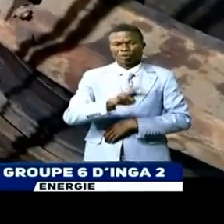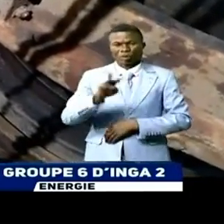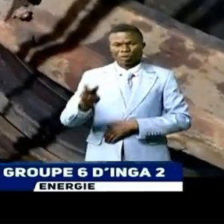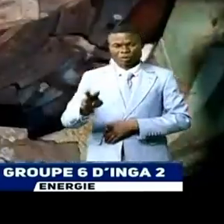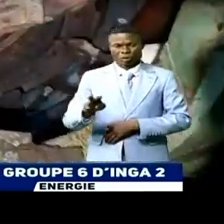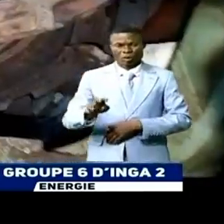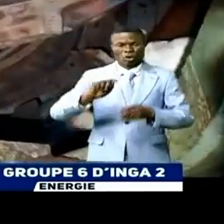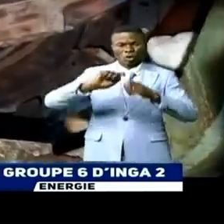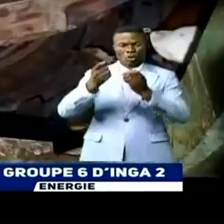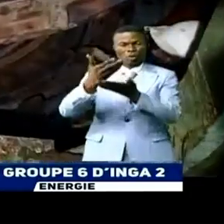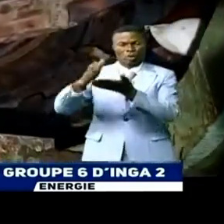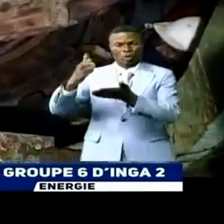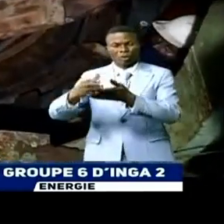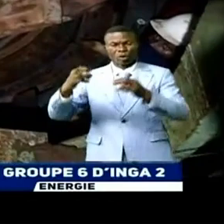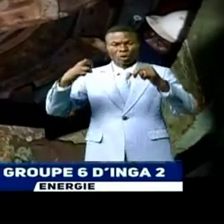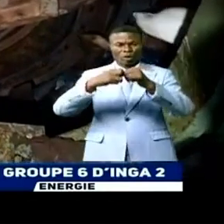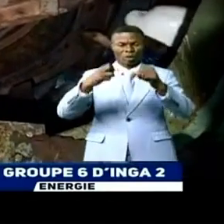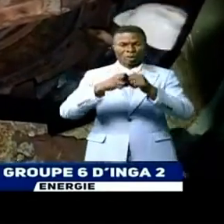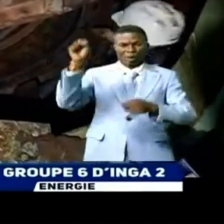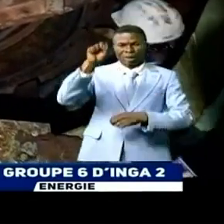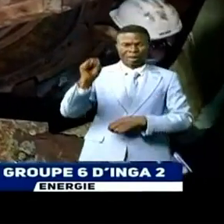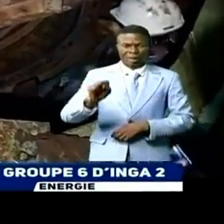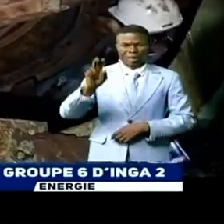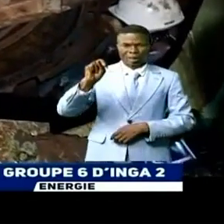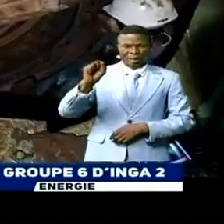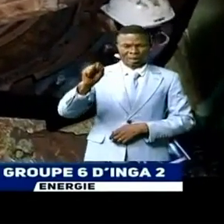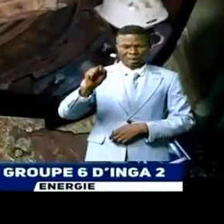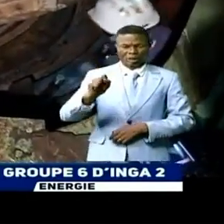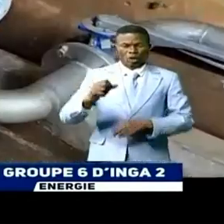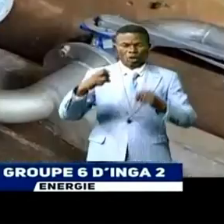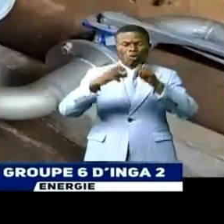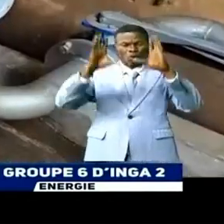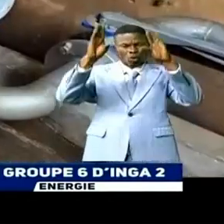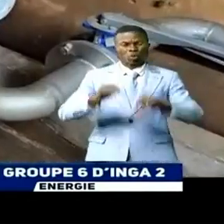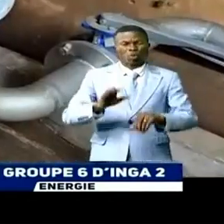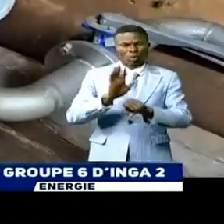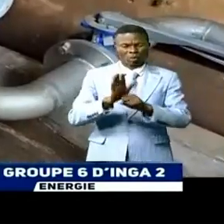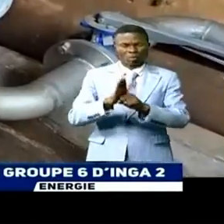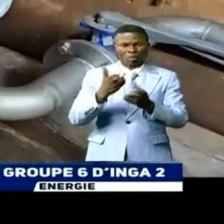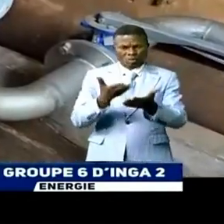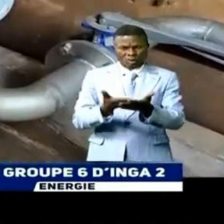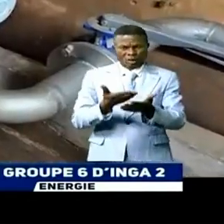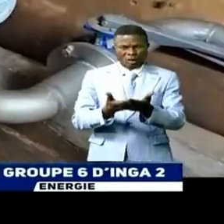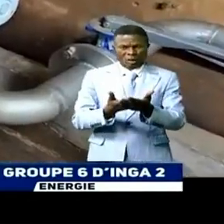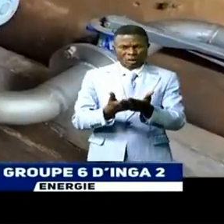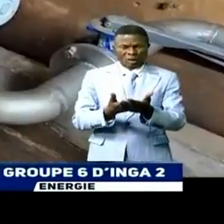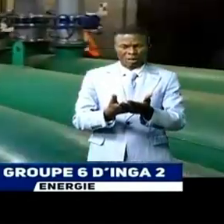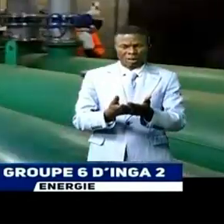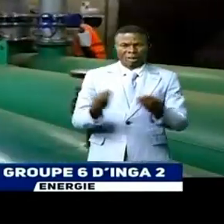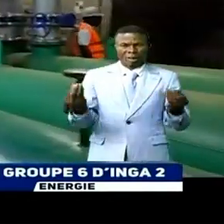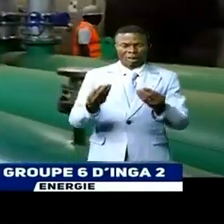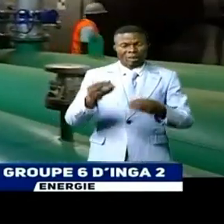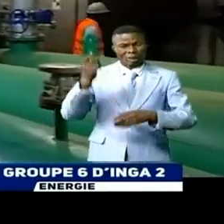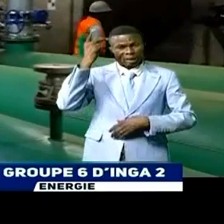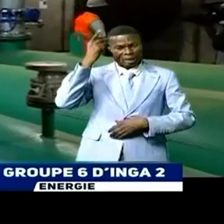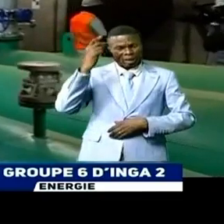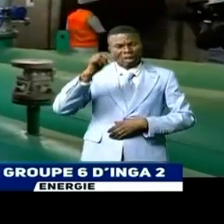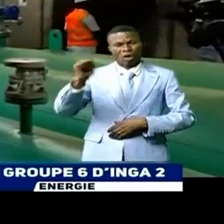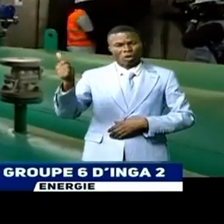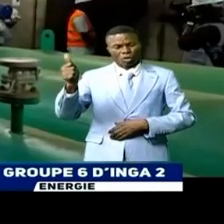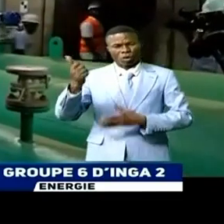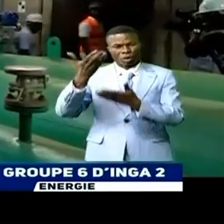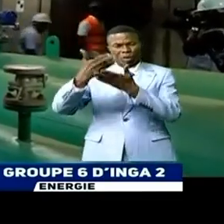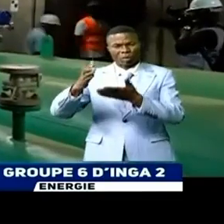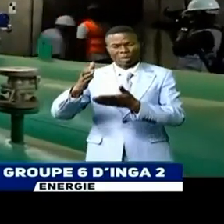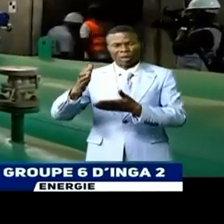réseaux des distributions de la snel s à connaît des perturbations les gilts à kinshasa et dans une partie